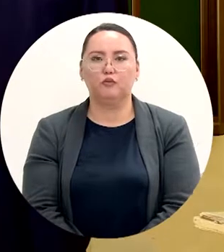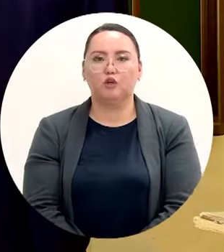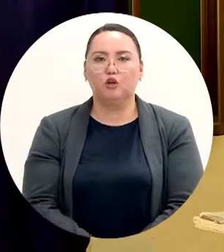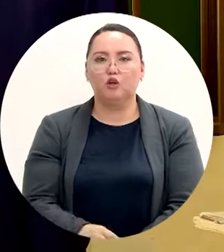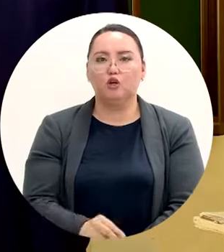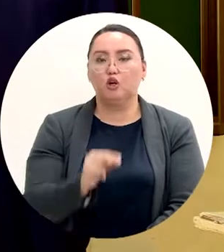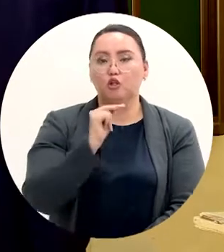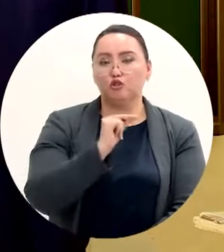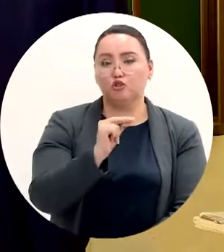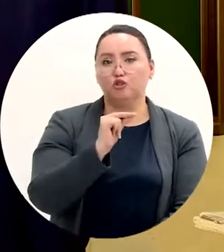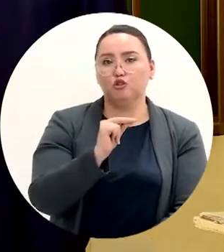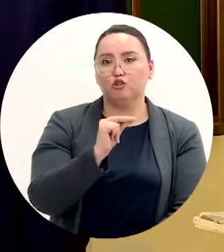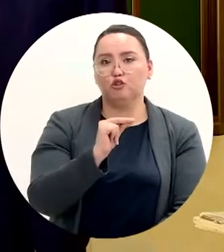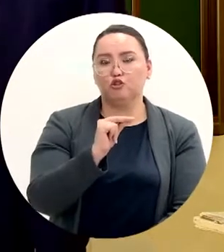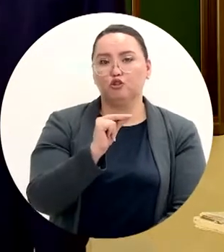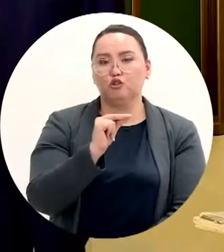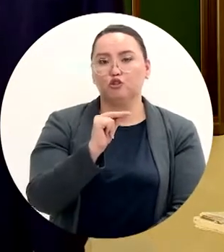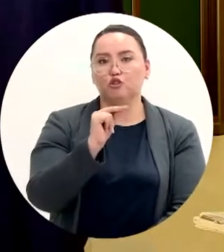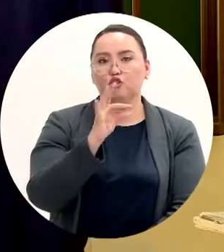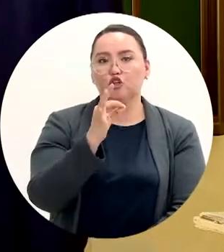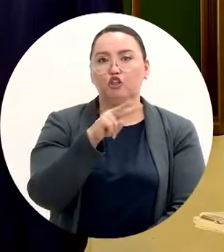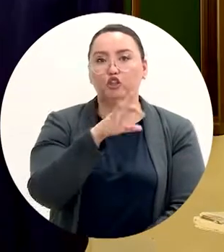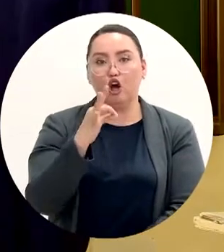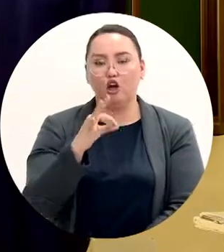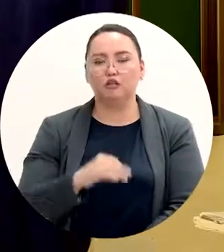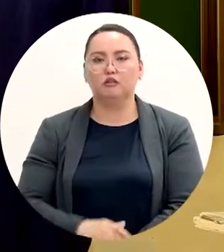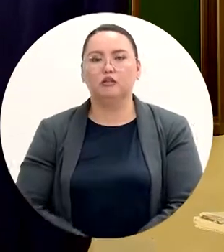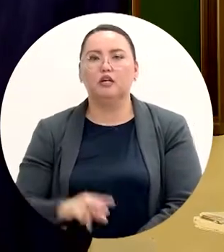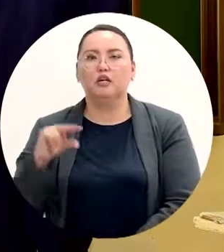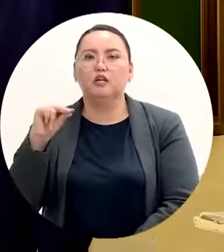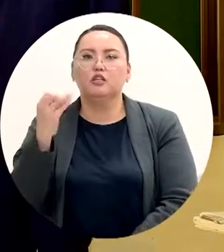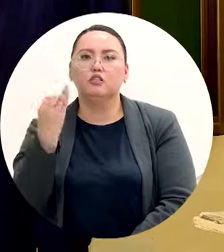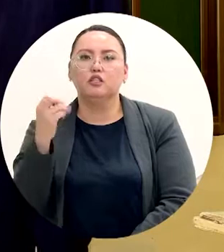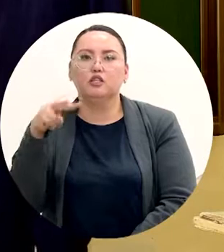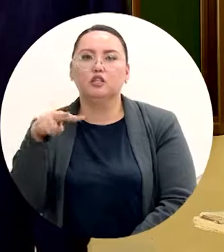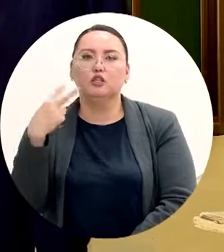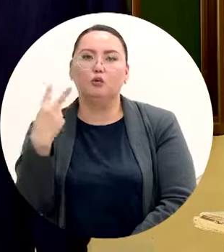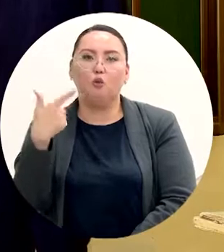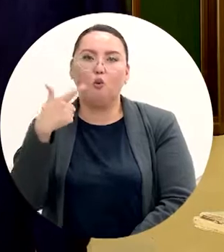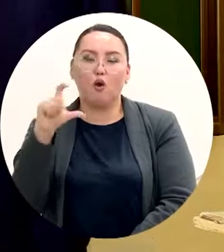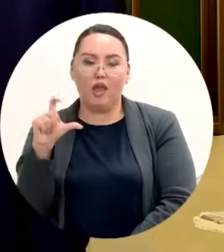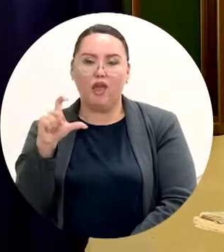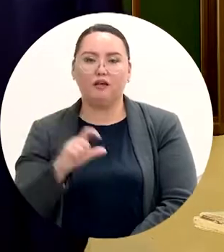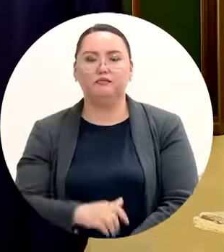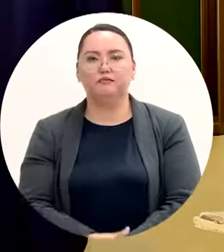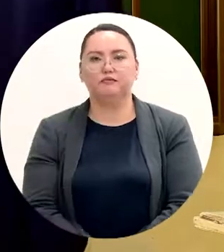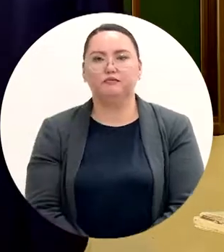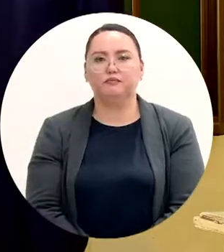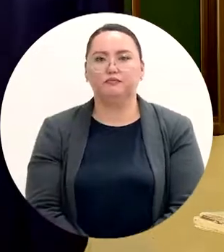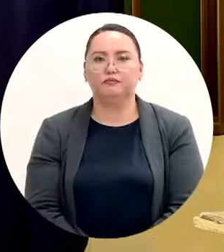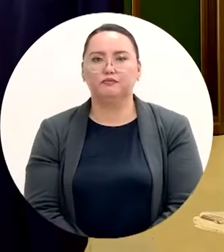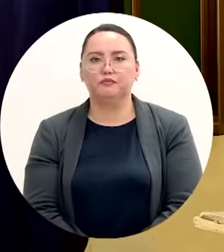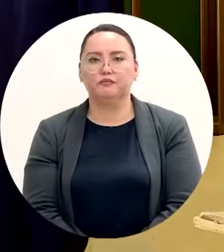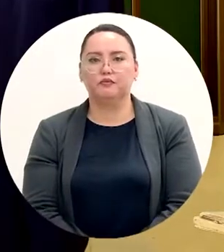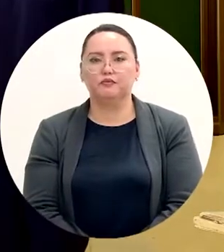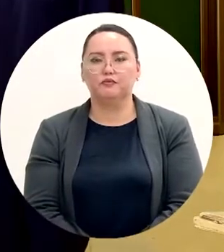За чөдөр гэдгийг чи дүр. Чөлөө гэдгийг за чөлөө гэдэг үг маань бидний шүлэг дотор гарч байсан үг байна.